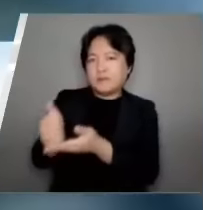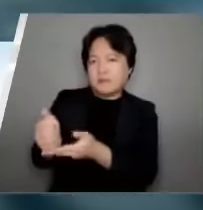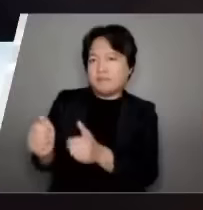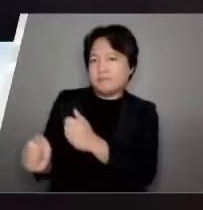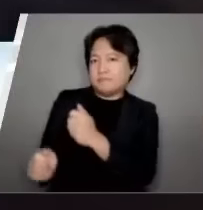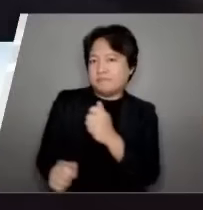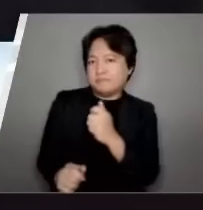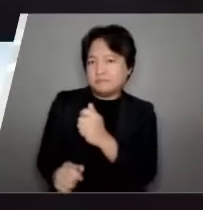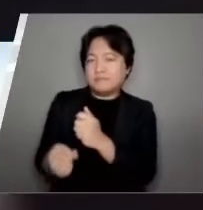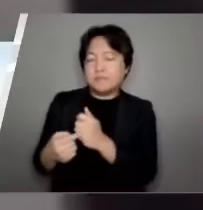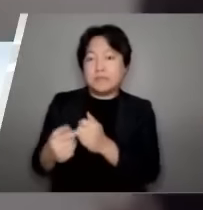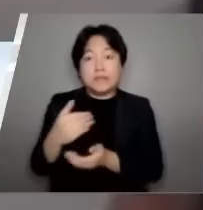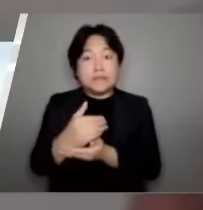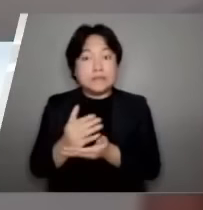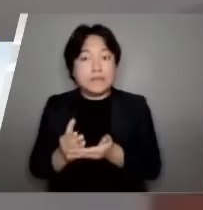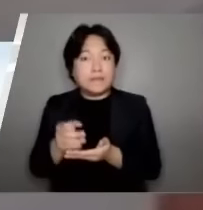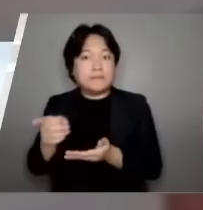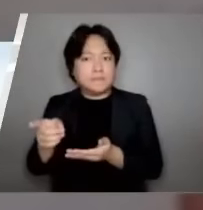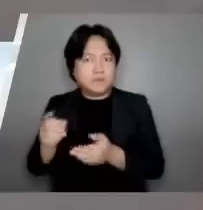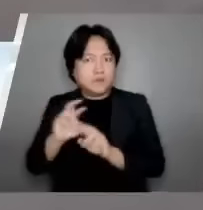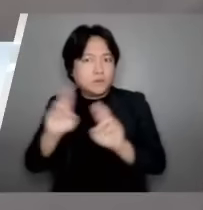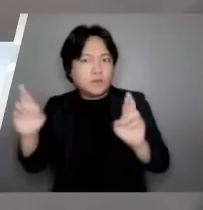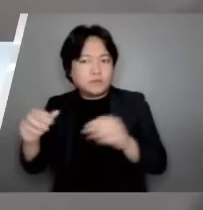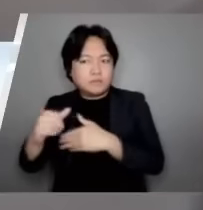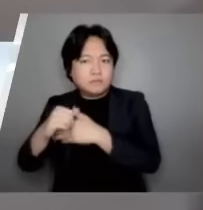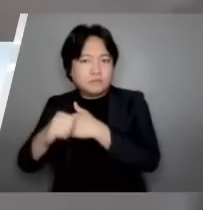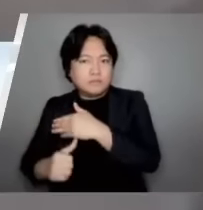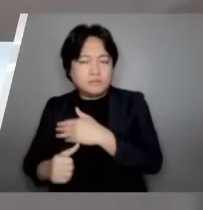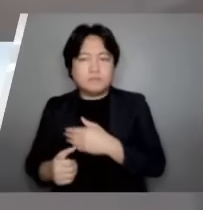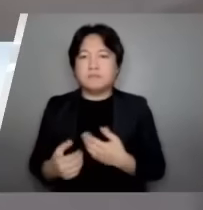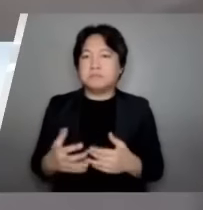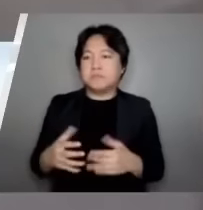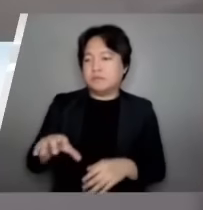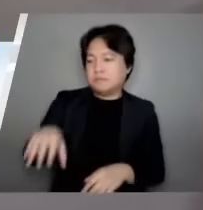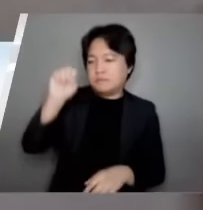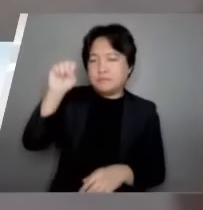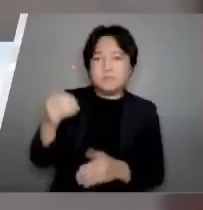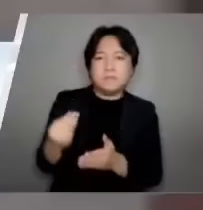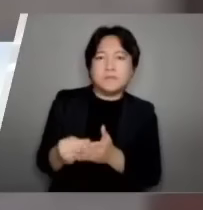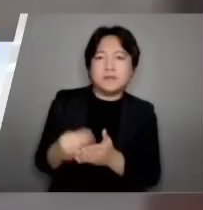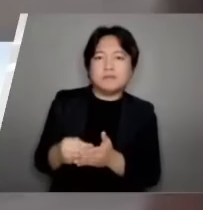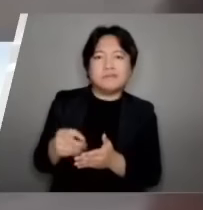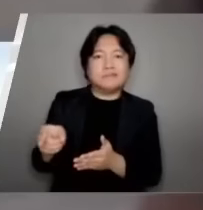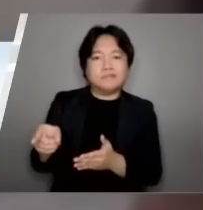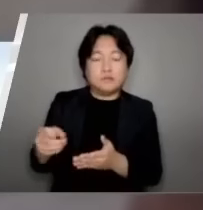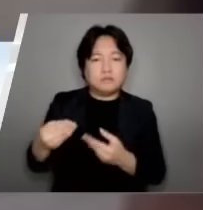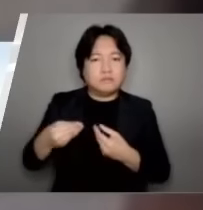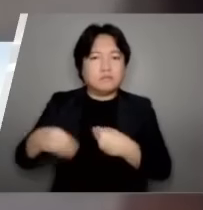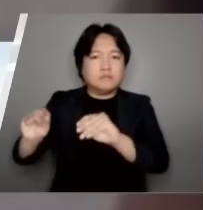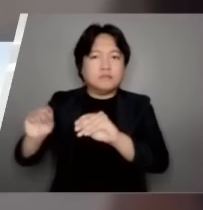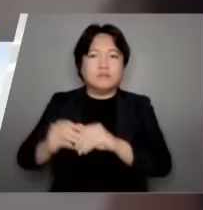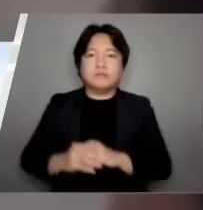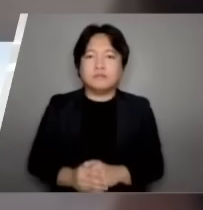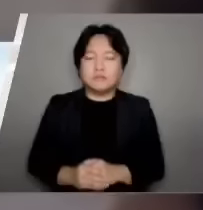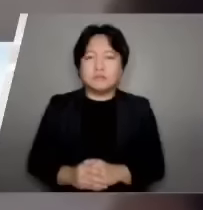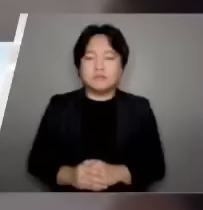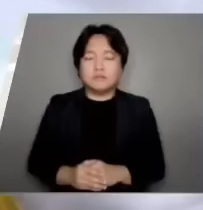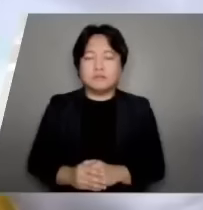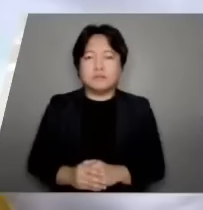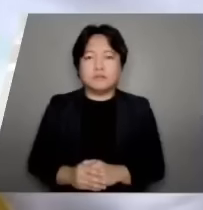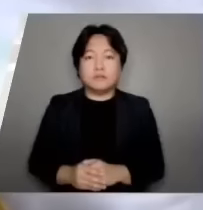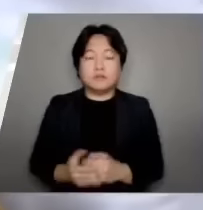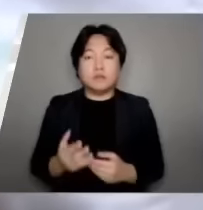lang. Na-recover din ang ibabayad sana sa mga nagpapagaling sa kidney transplant. Nabisto ang hideout dahil sa tip mula sa isang